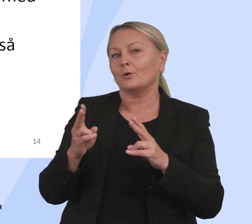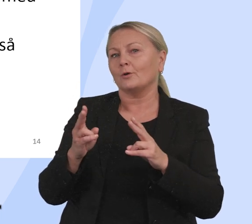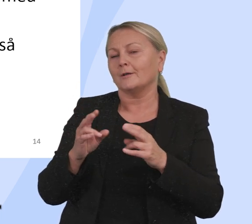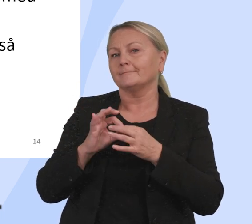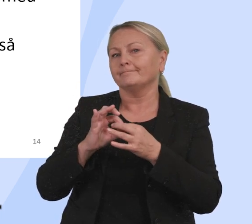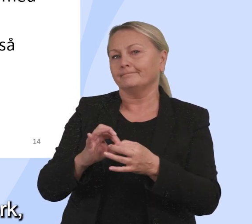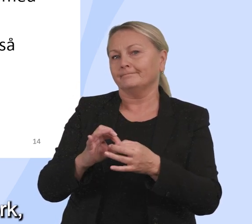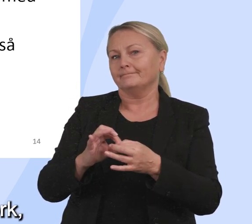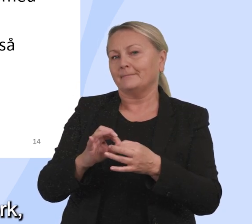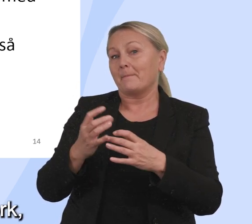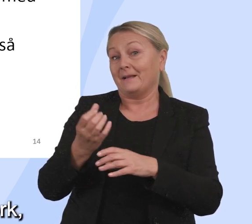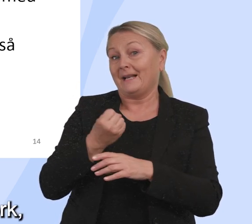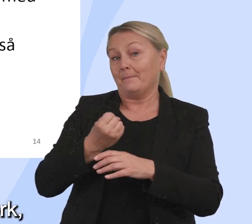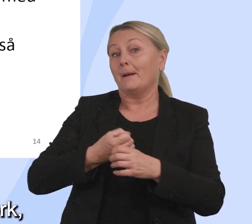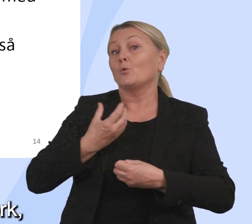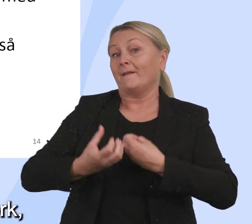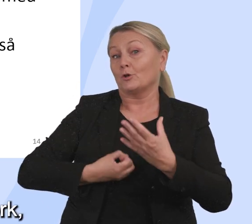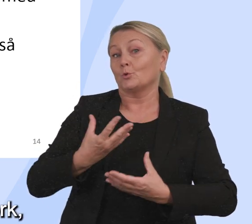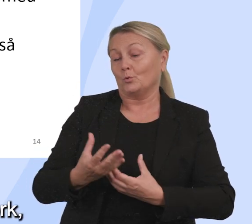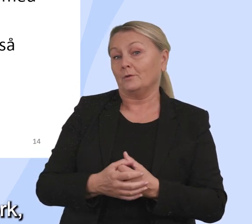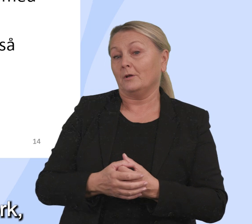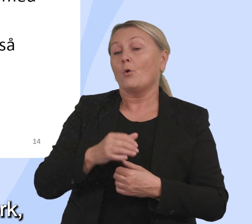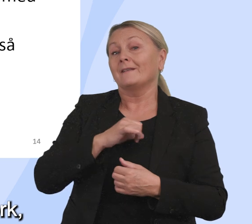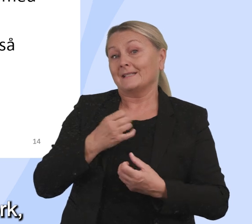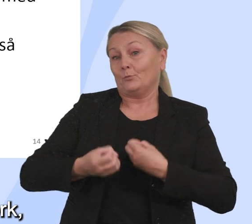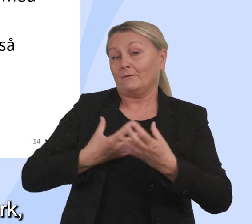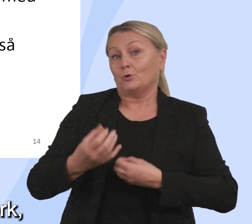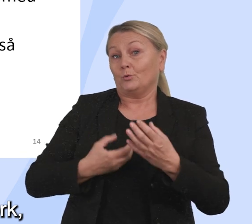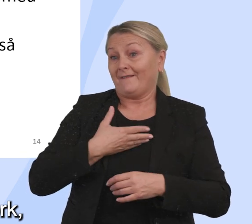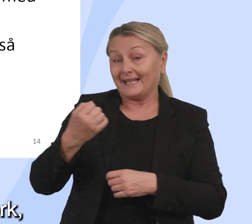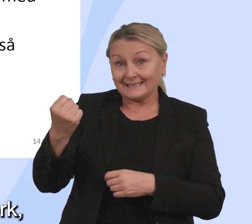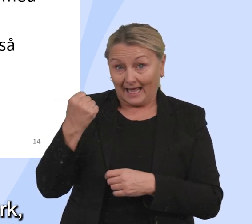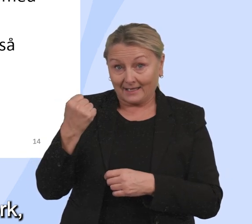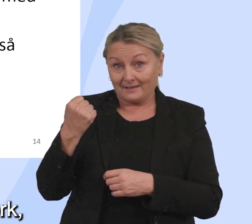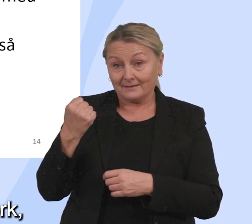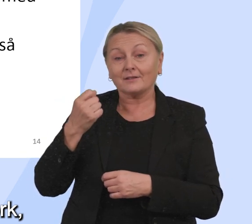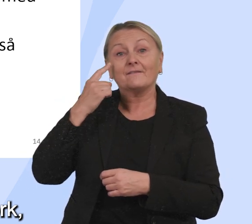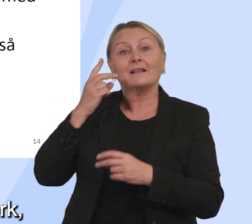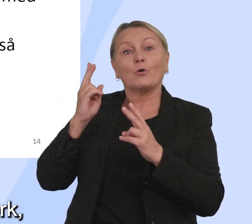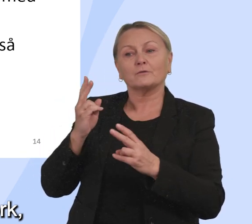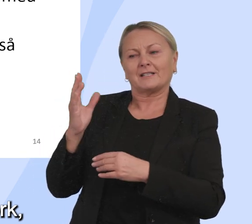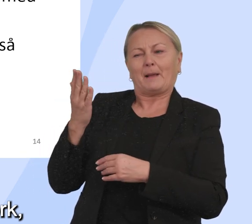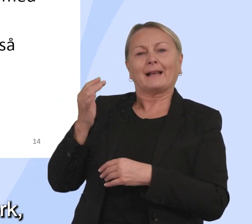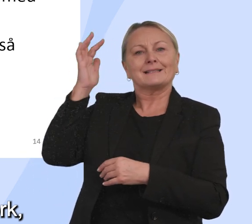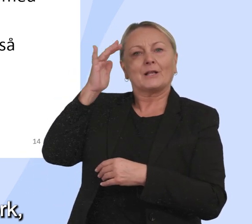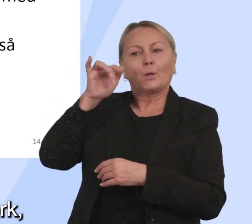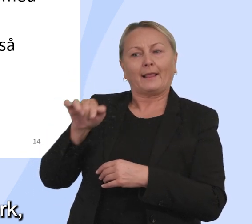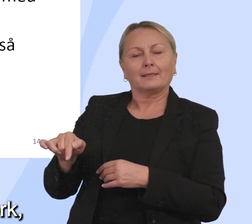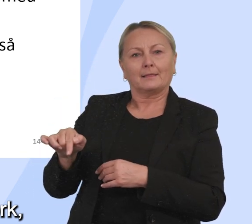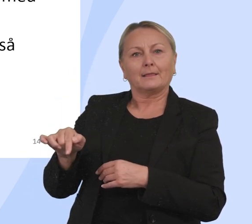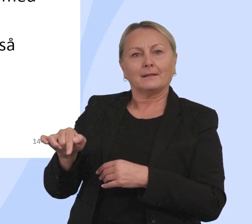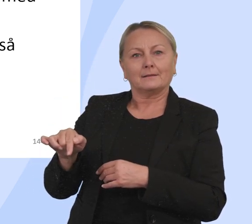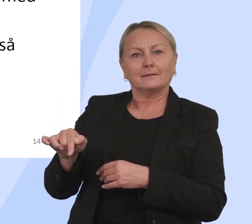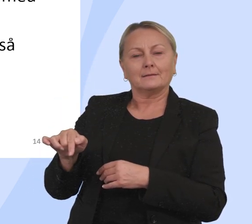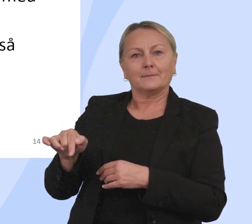motivation. Og hvis motivationen er rigtig stærk, så ved vi også her fra